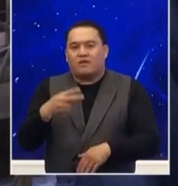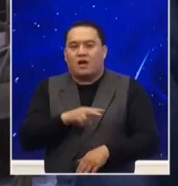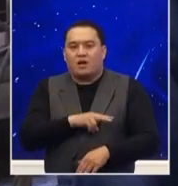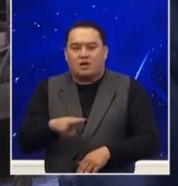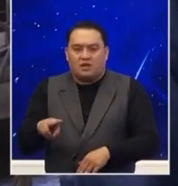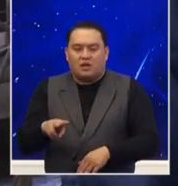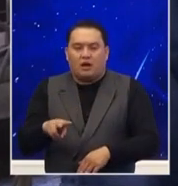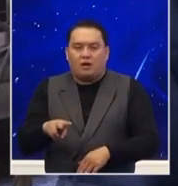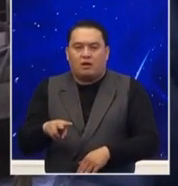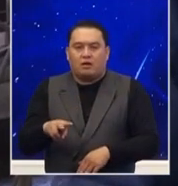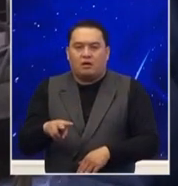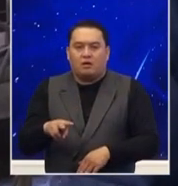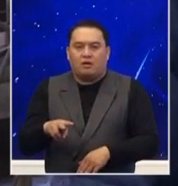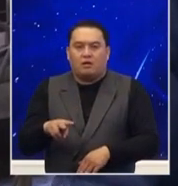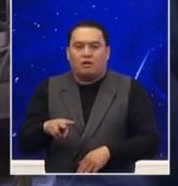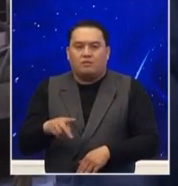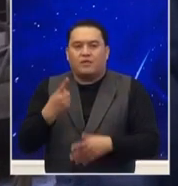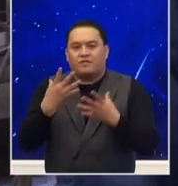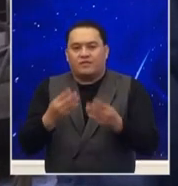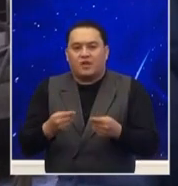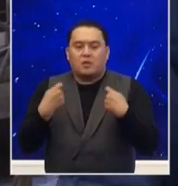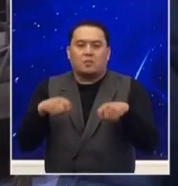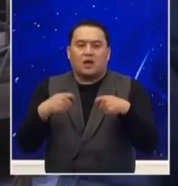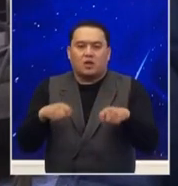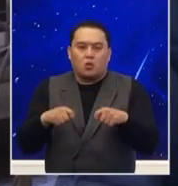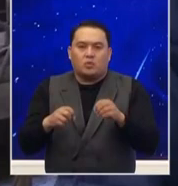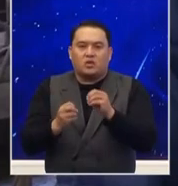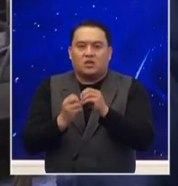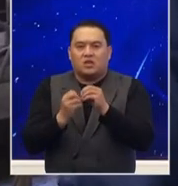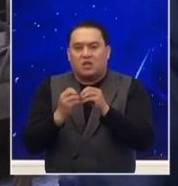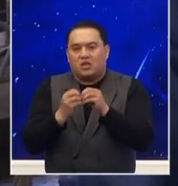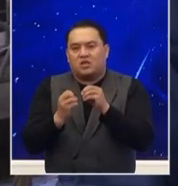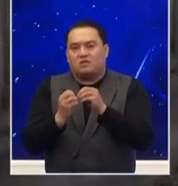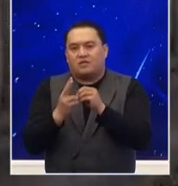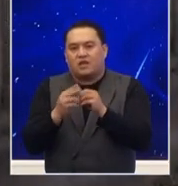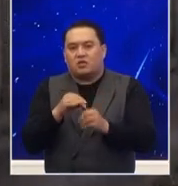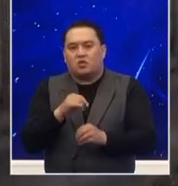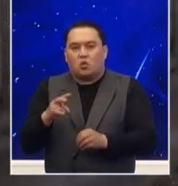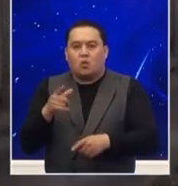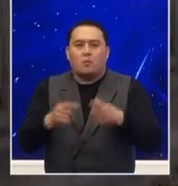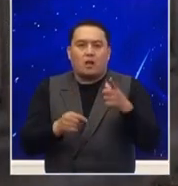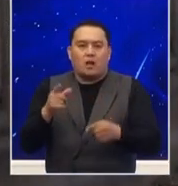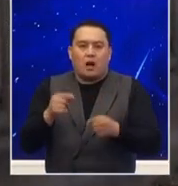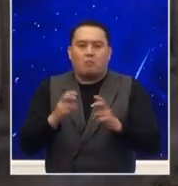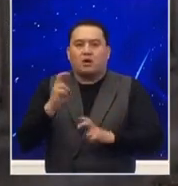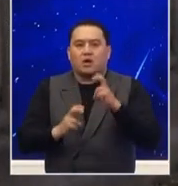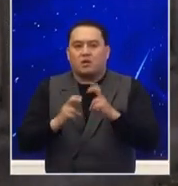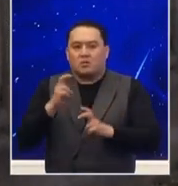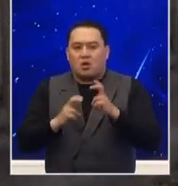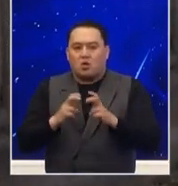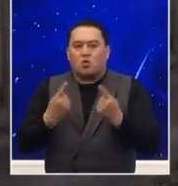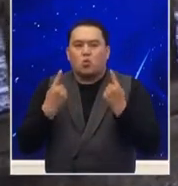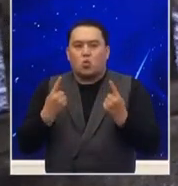при жирности 3,8. В день мы реализуем 10-12 тонн молока. На сегодняшний день предприятие является одним